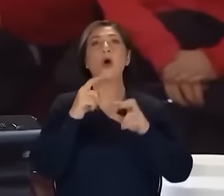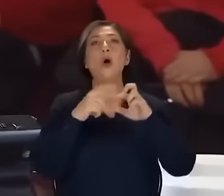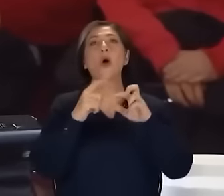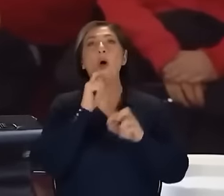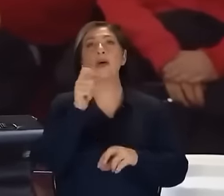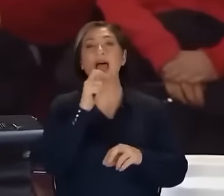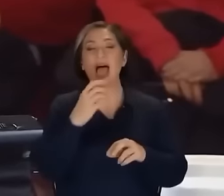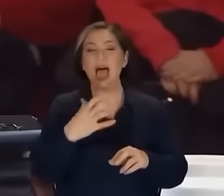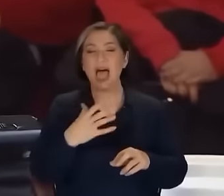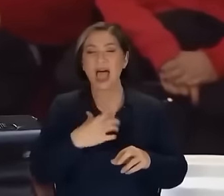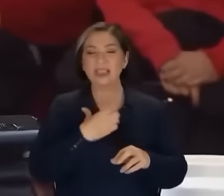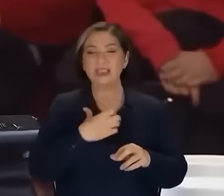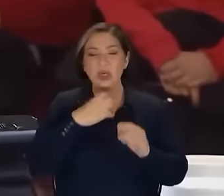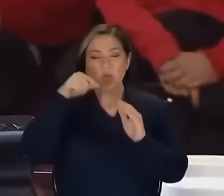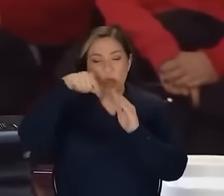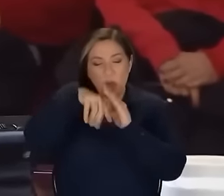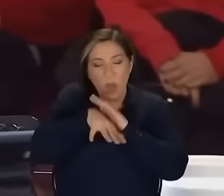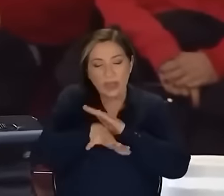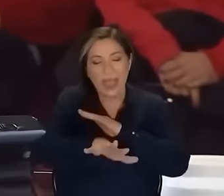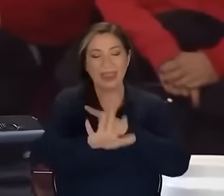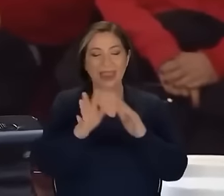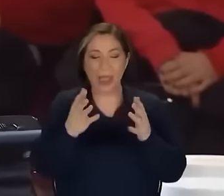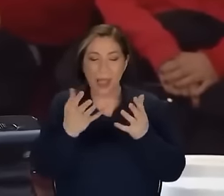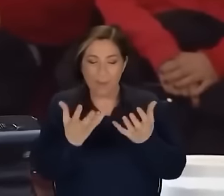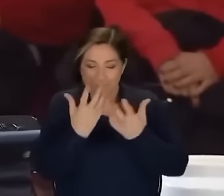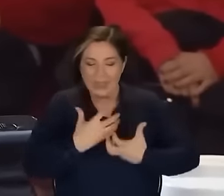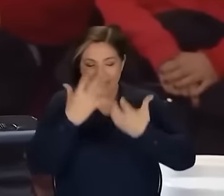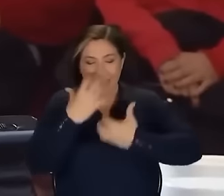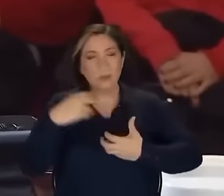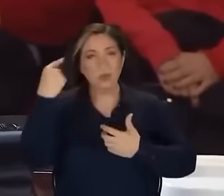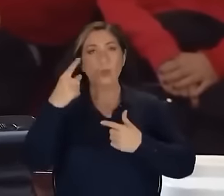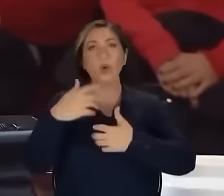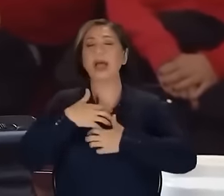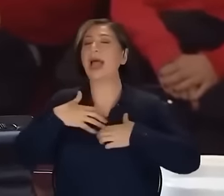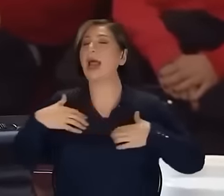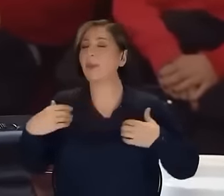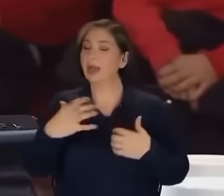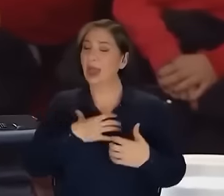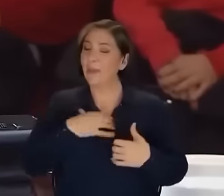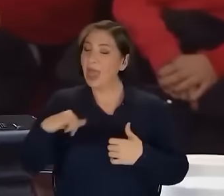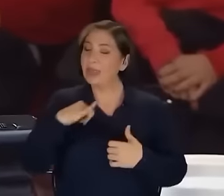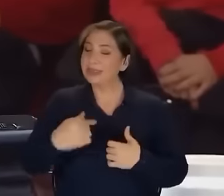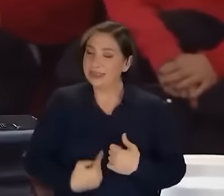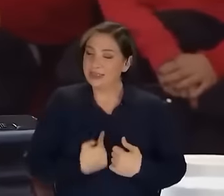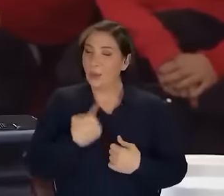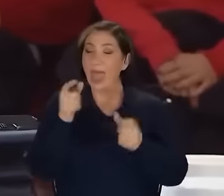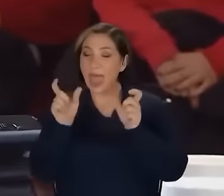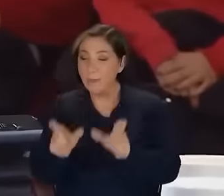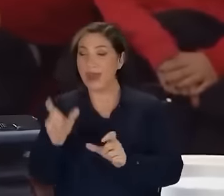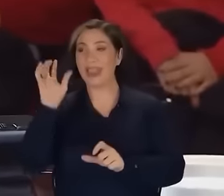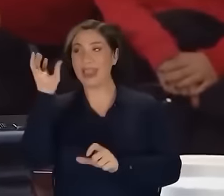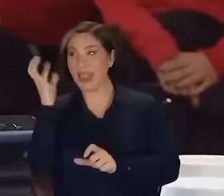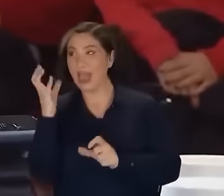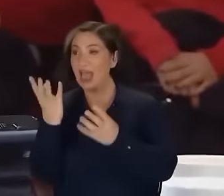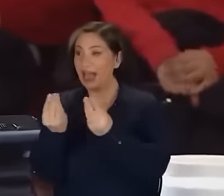Diyorsun ki acıklı kökten doğan mizahtan beslendiğimi düşünüyorum. Bu kahramanlara kendimi yakın hissediyorum. Emanet ve